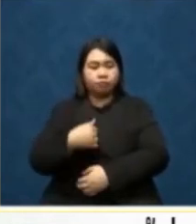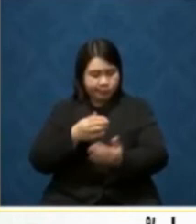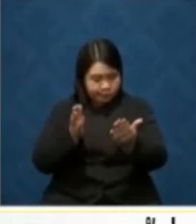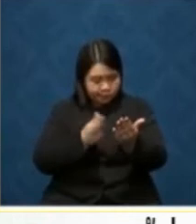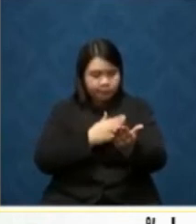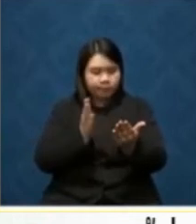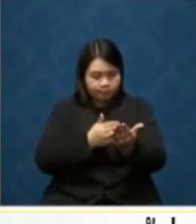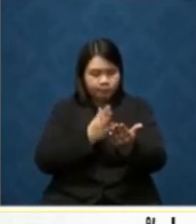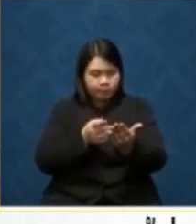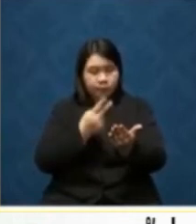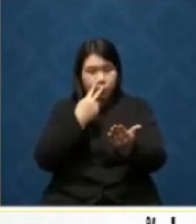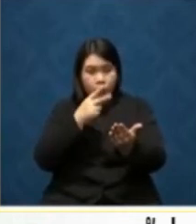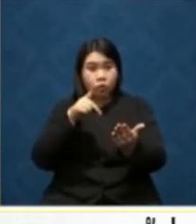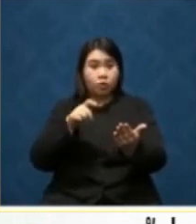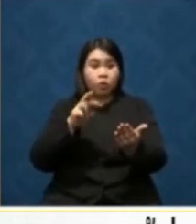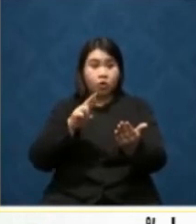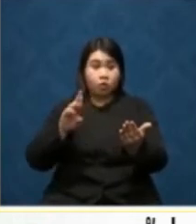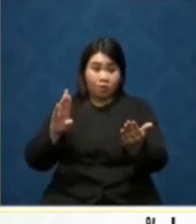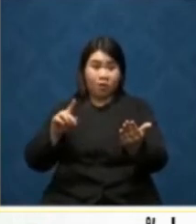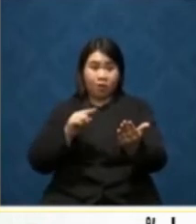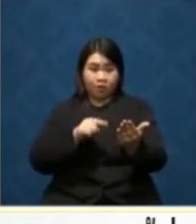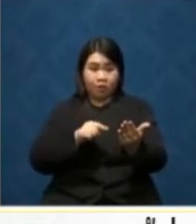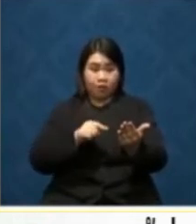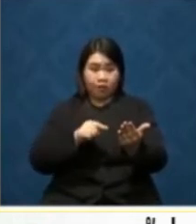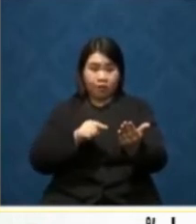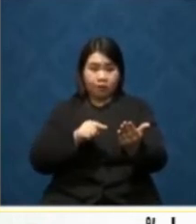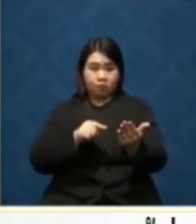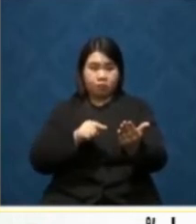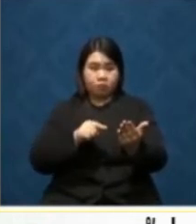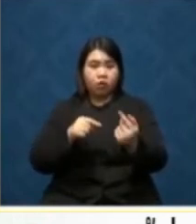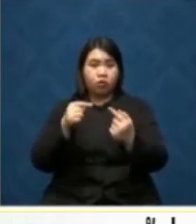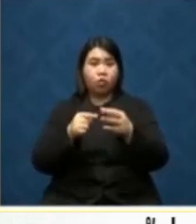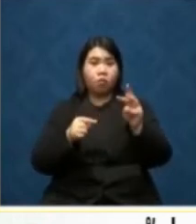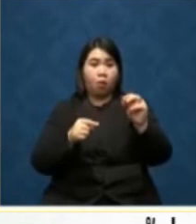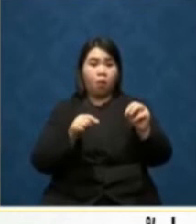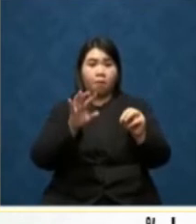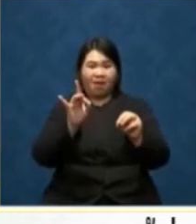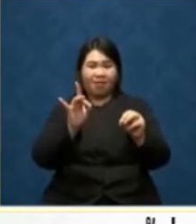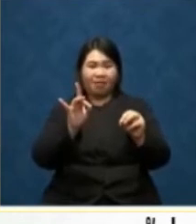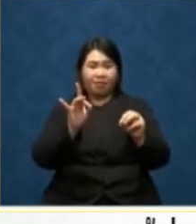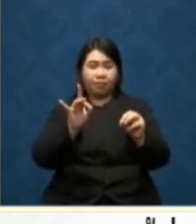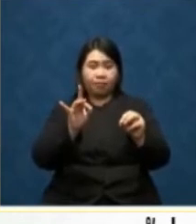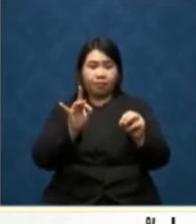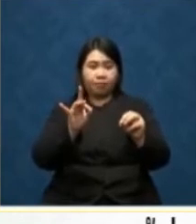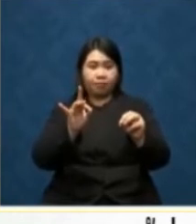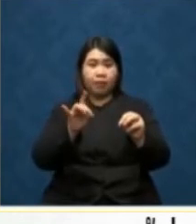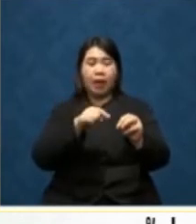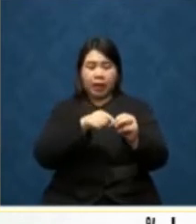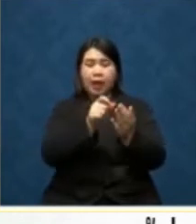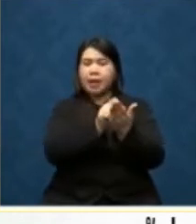าส ที่จะเข้มาศึกษาผมดูเื้อหาสละของพระรบยาชบับนี้